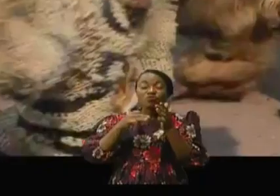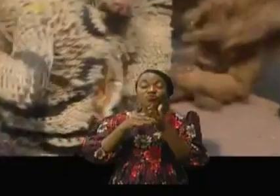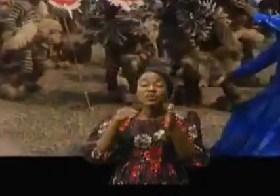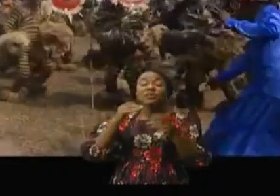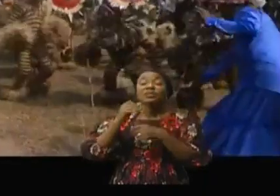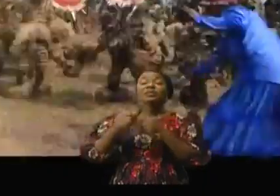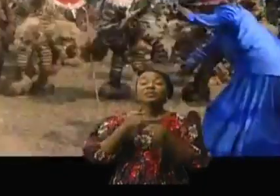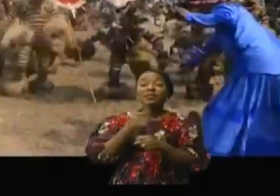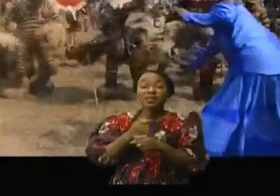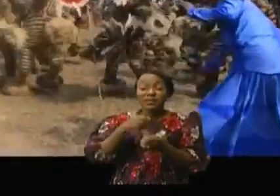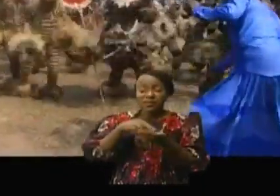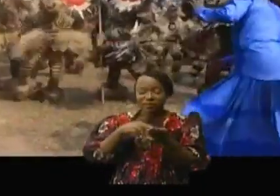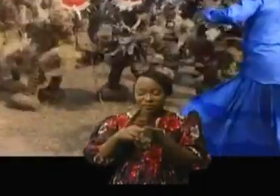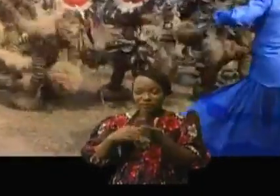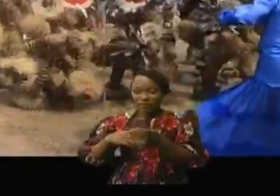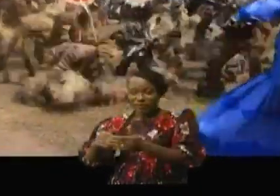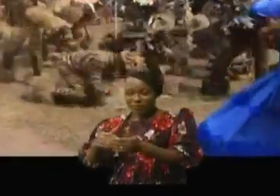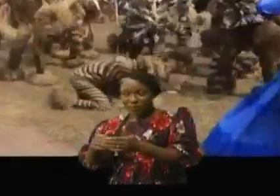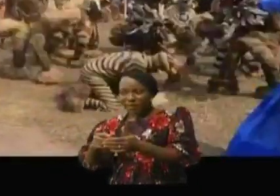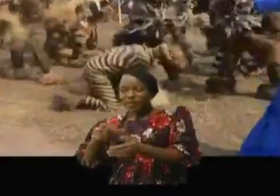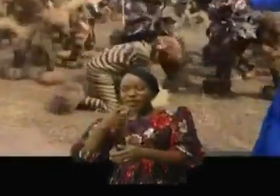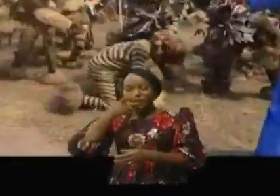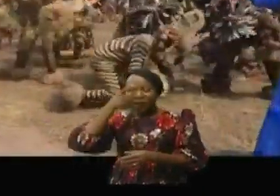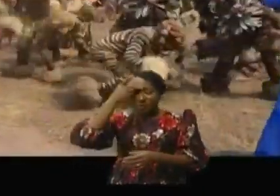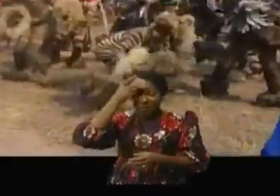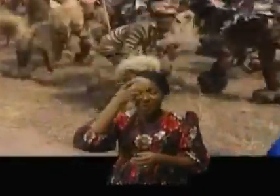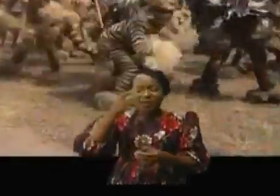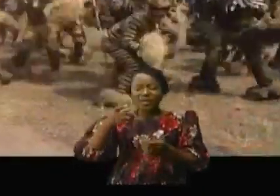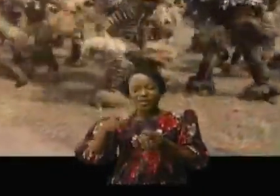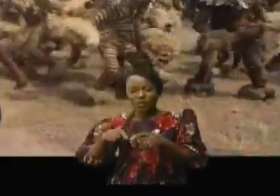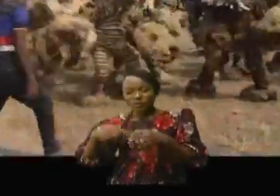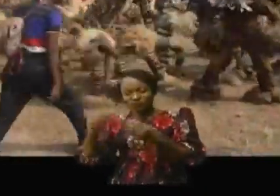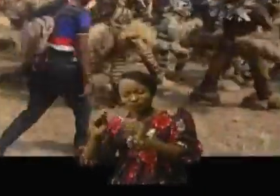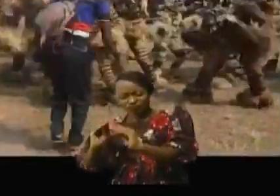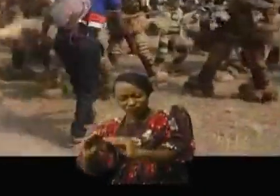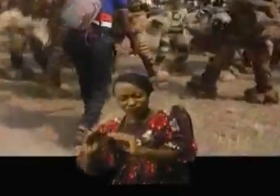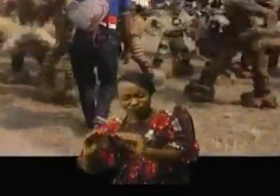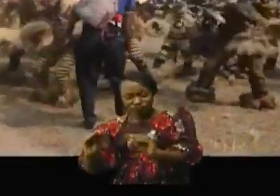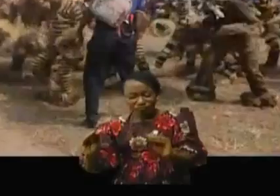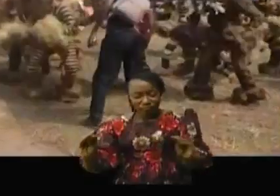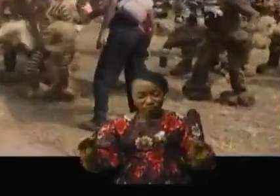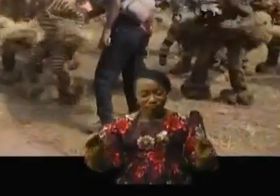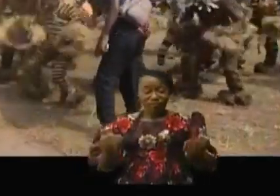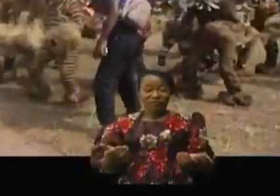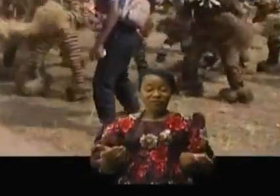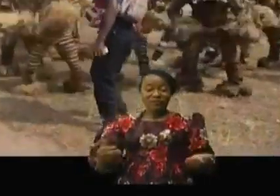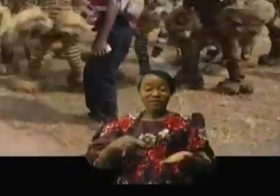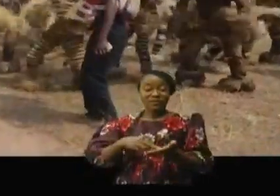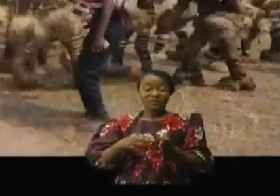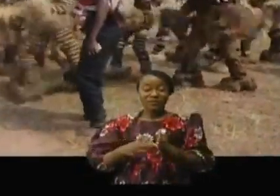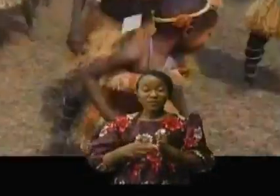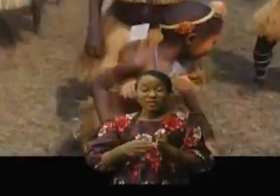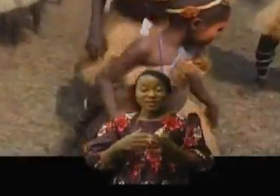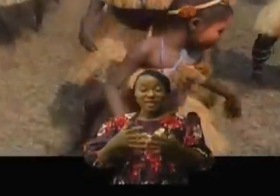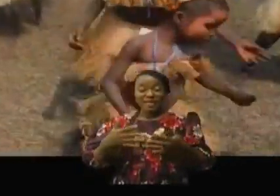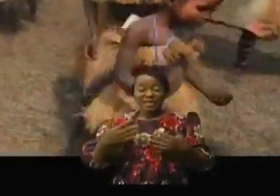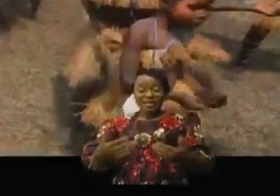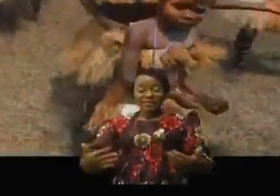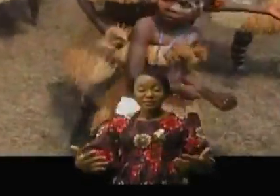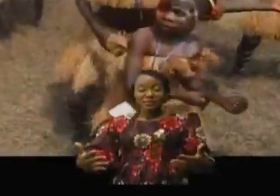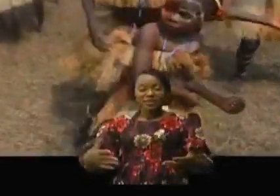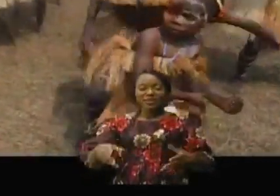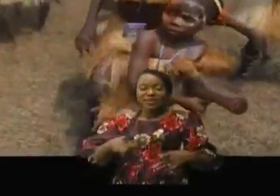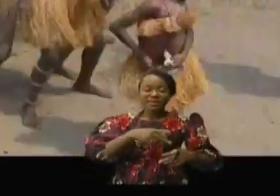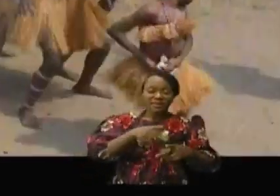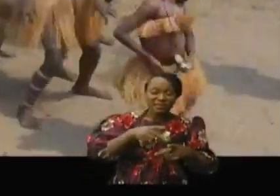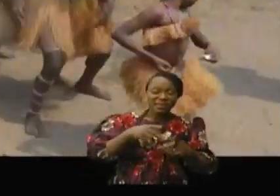leurs veines. Côte à côte, les pères et les aînés sont en spectacle des instruments de musique traditionnelle, chants et